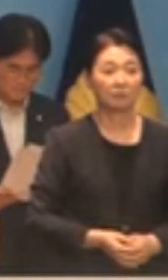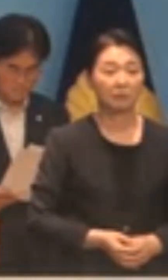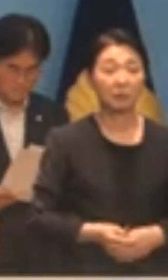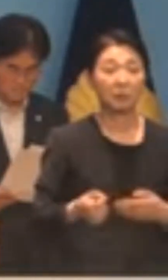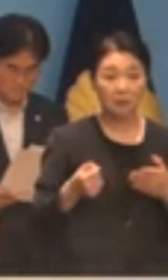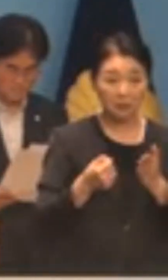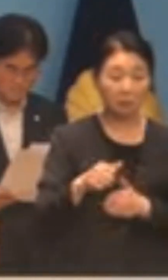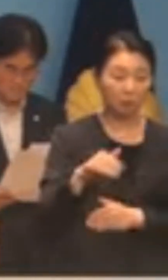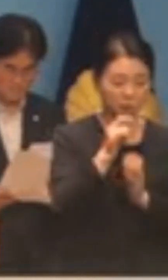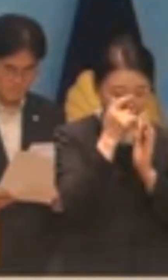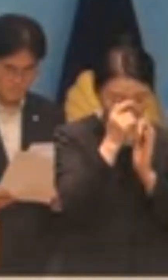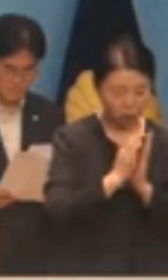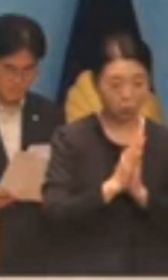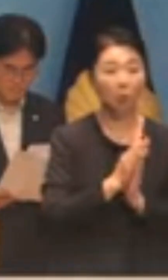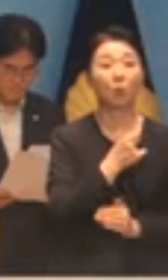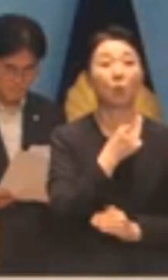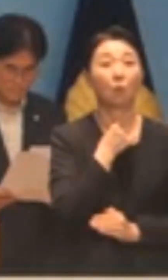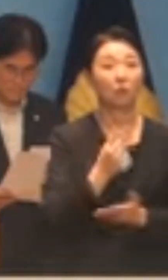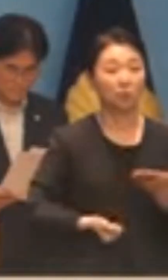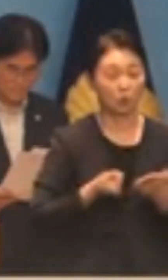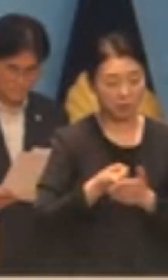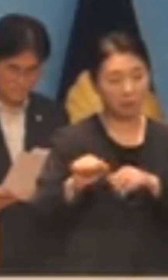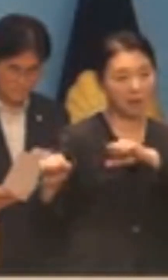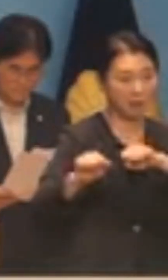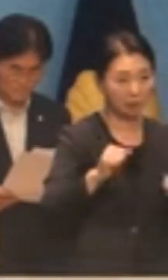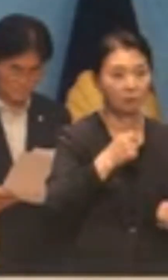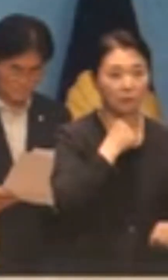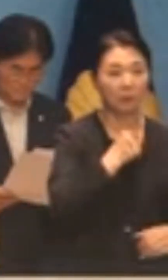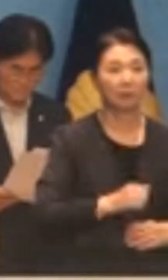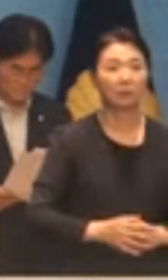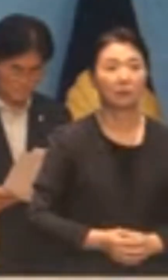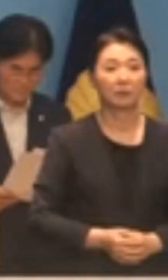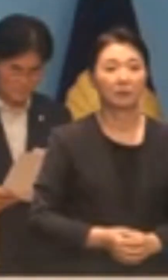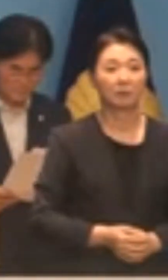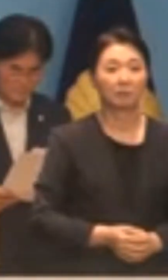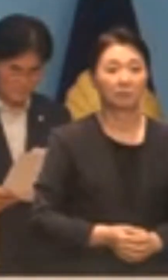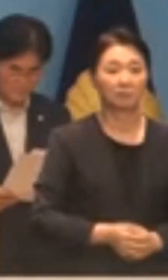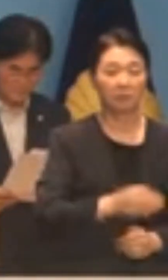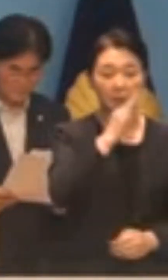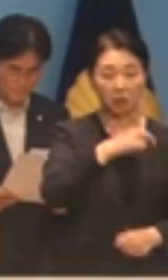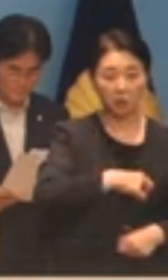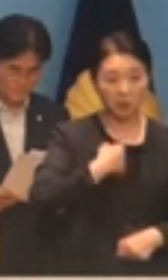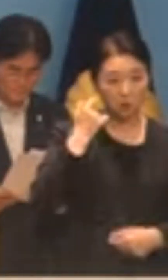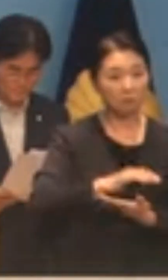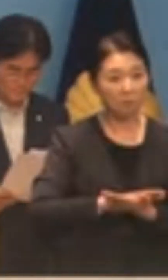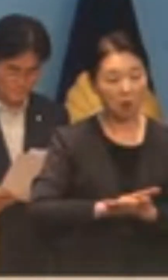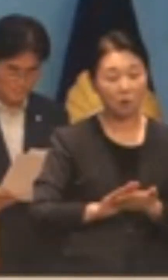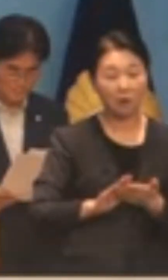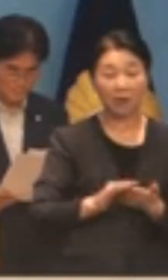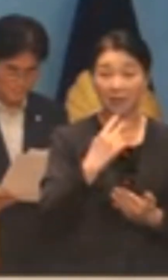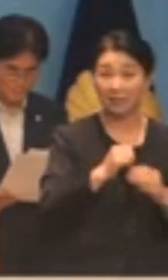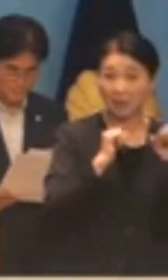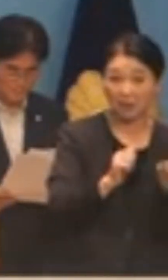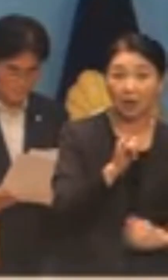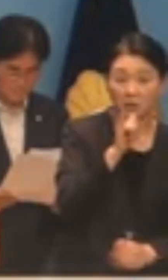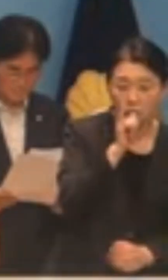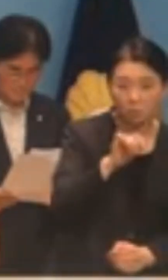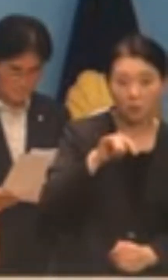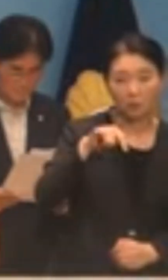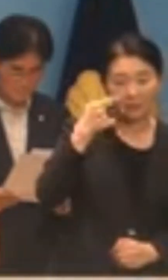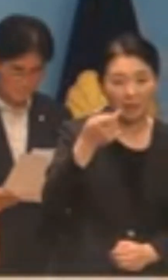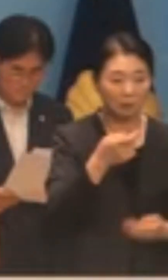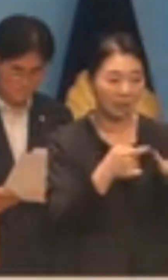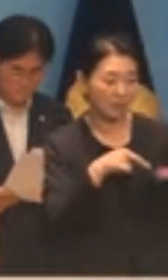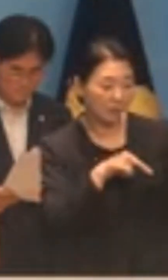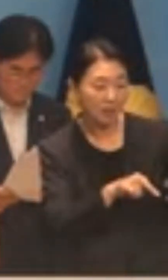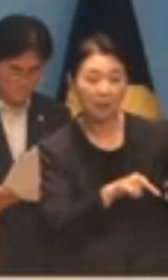그래서 우리는 기도하며 용기를 내어 행동에 나서고자 합니다. 정의와 평화가 숨쉬며 다음